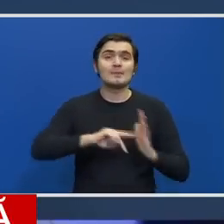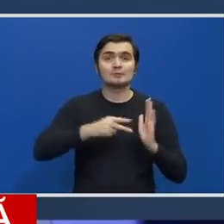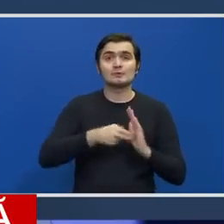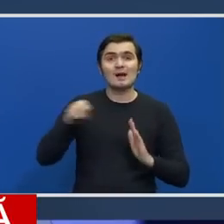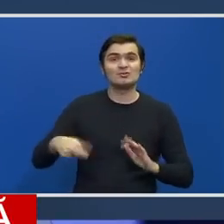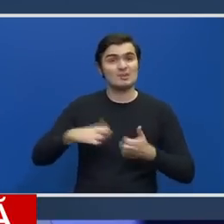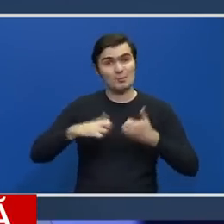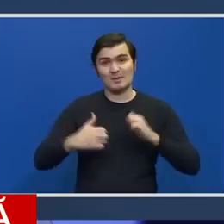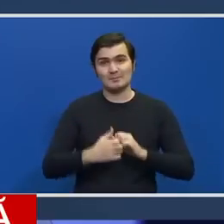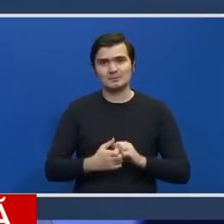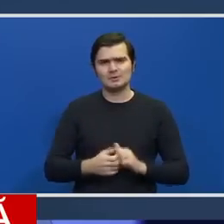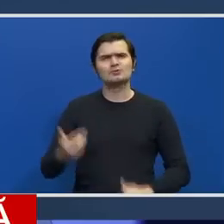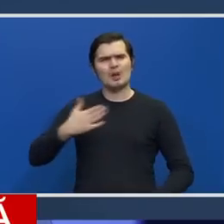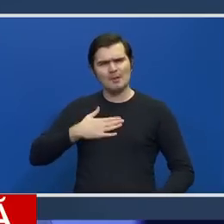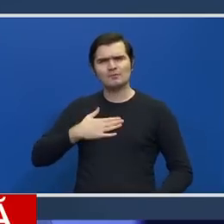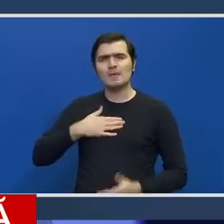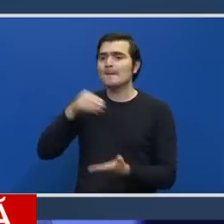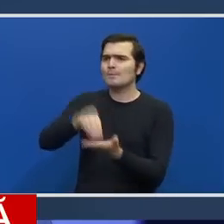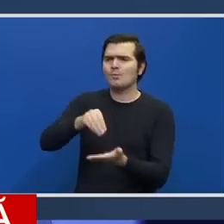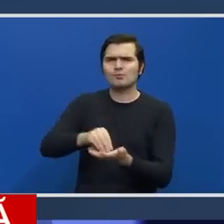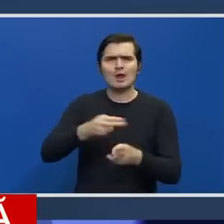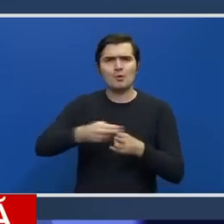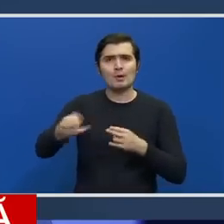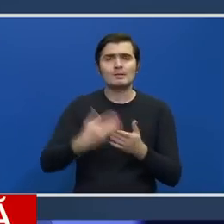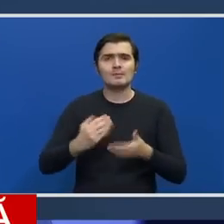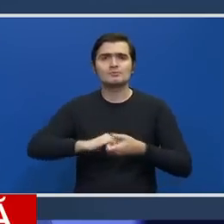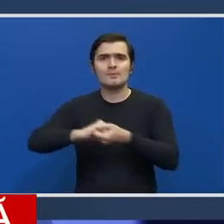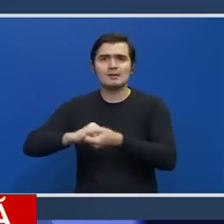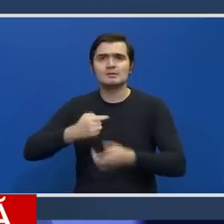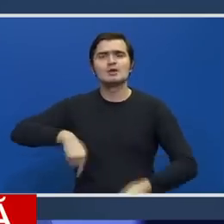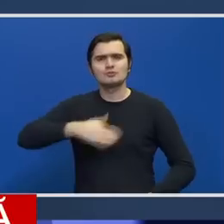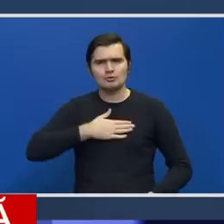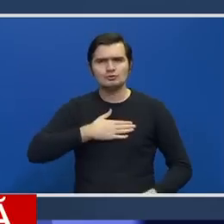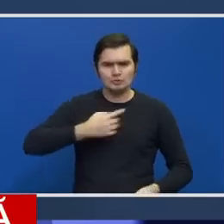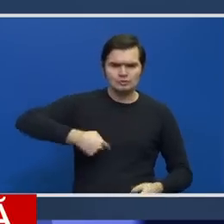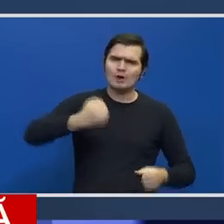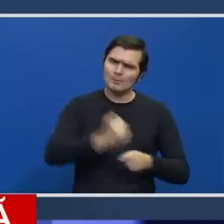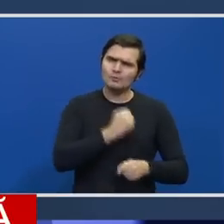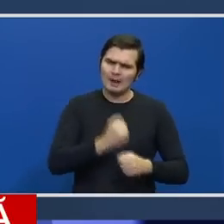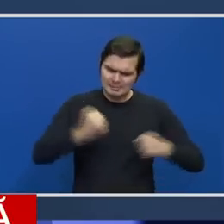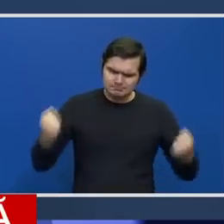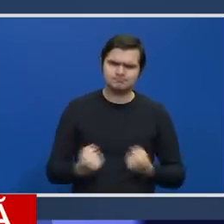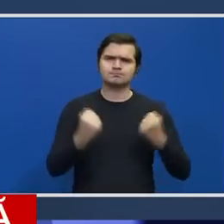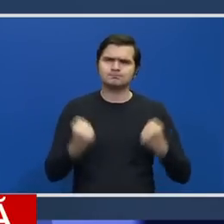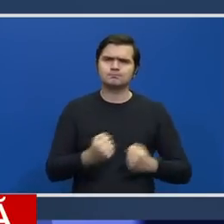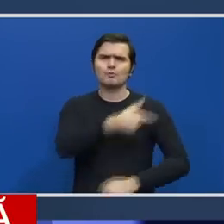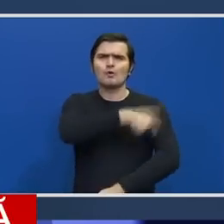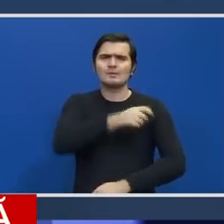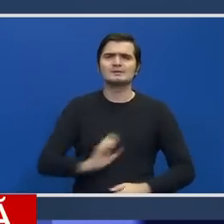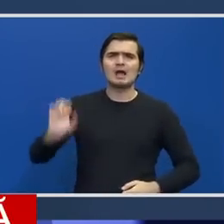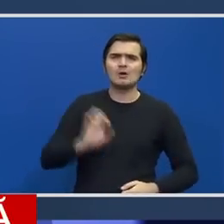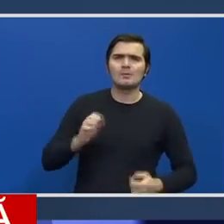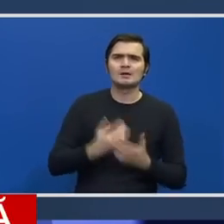rezolva aceste probleme am avut propuneri concrete pentru partenerii noștri și am lucrat intens cu